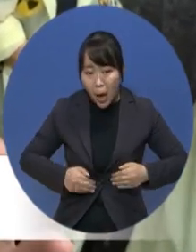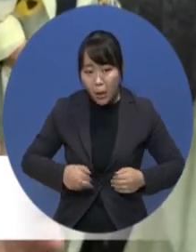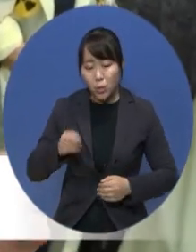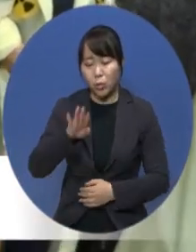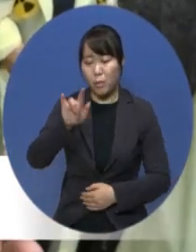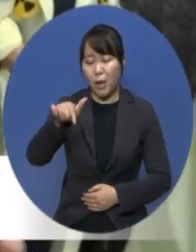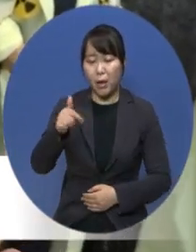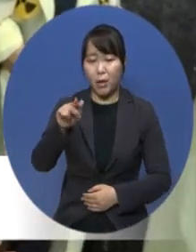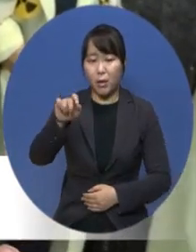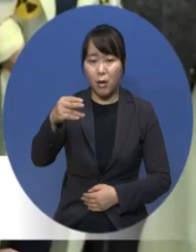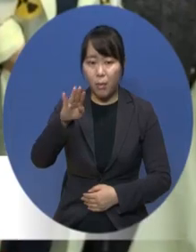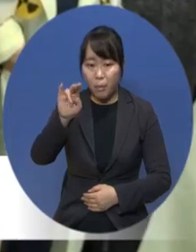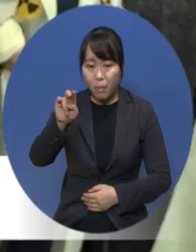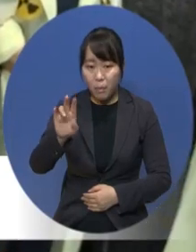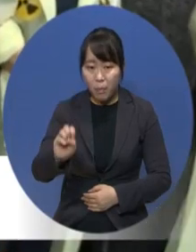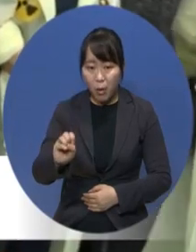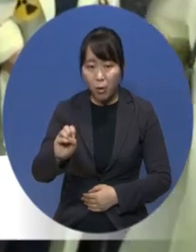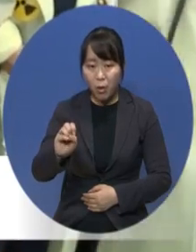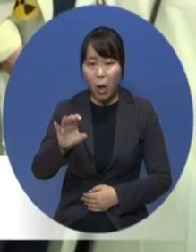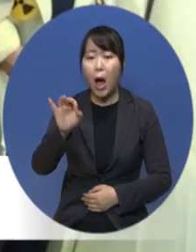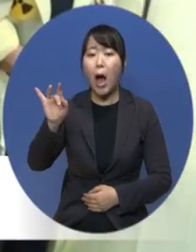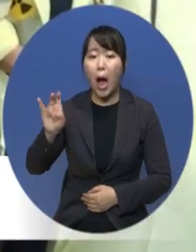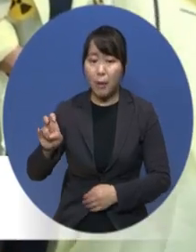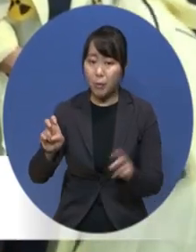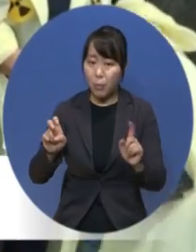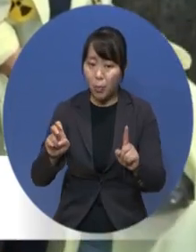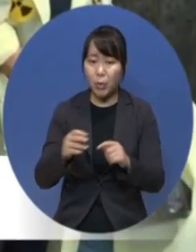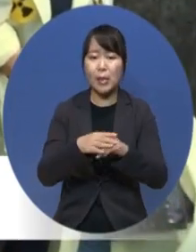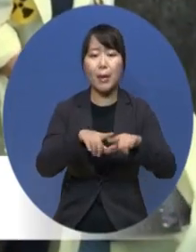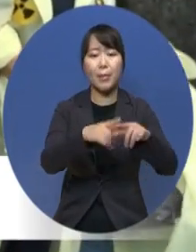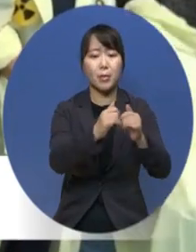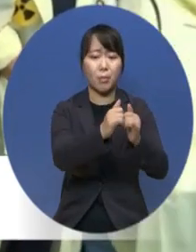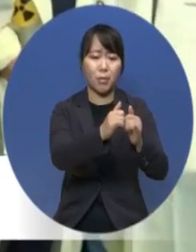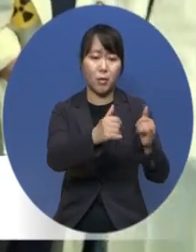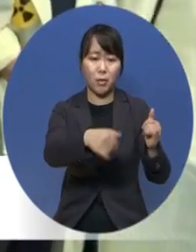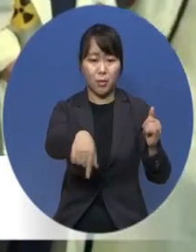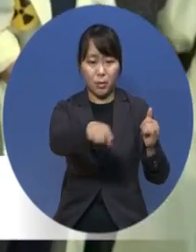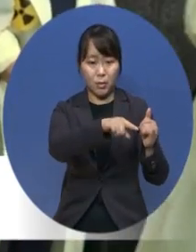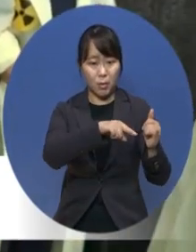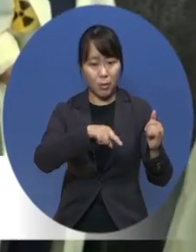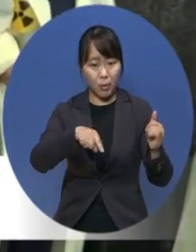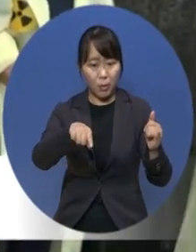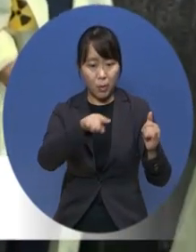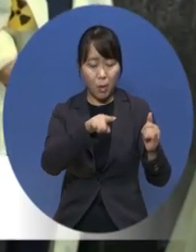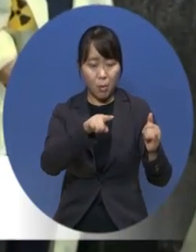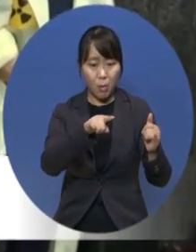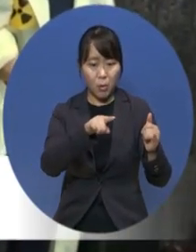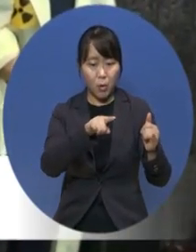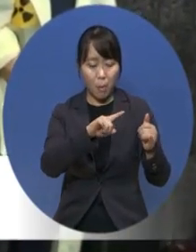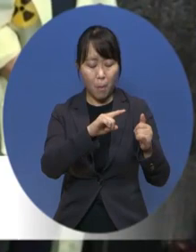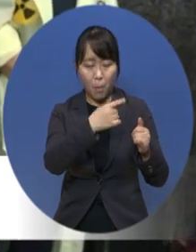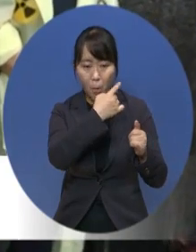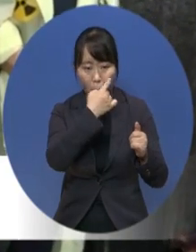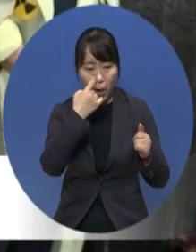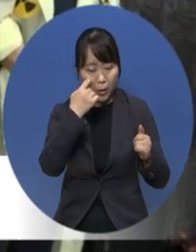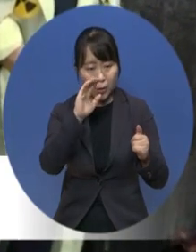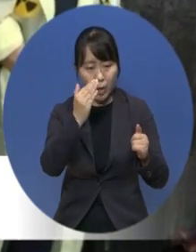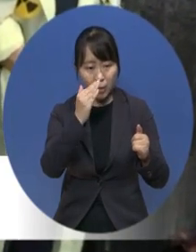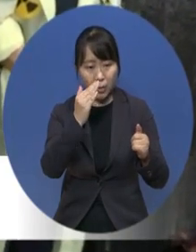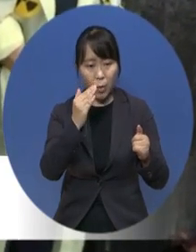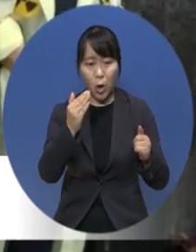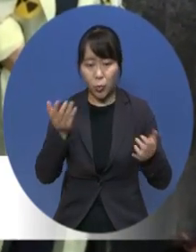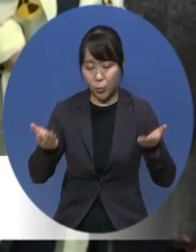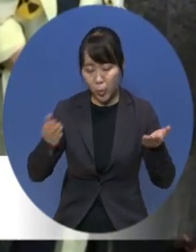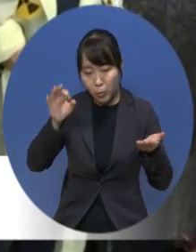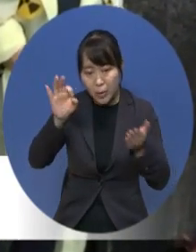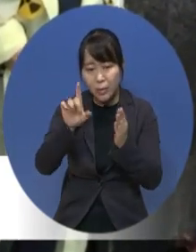결병 같은 암들이 있어서는 일반인들에서 보고되는 그런 그